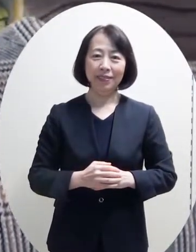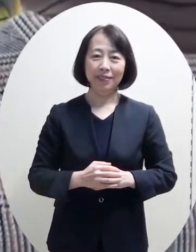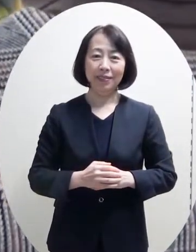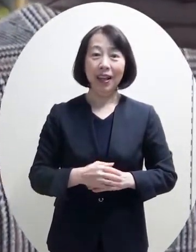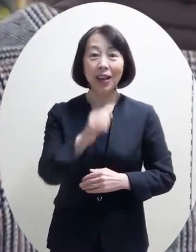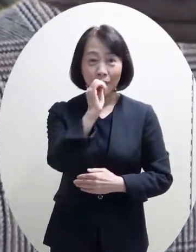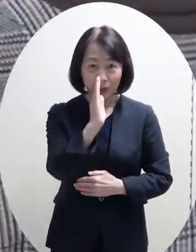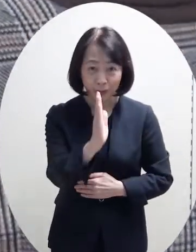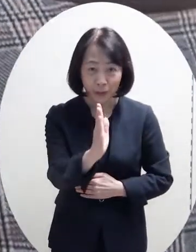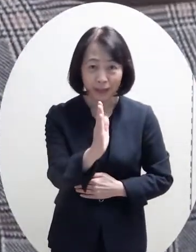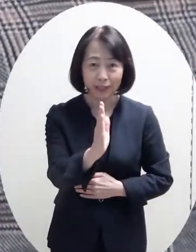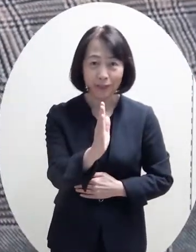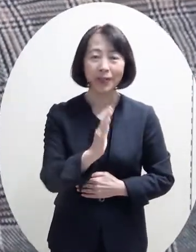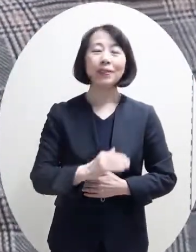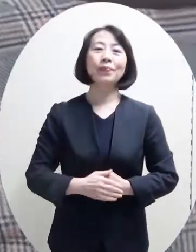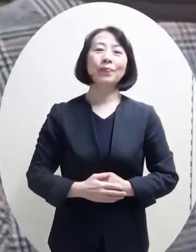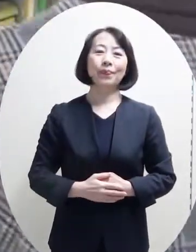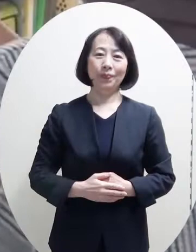よろしくお願いします。